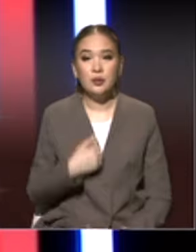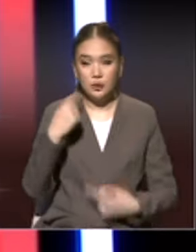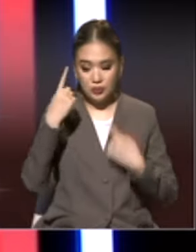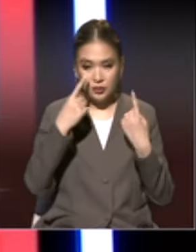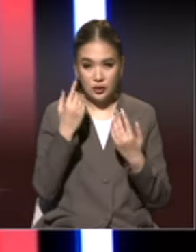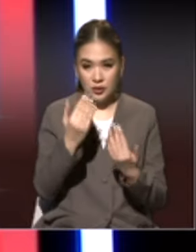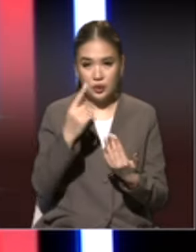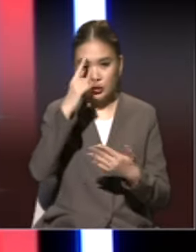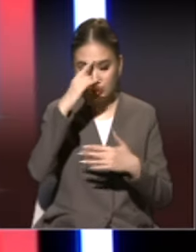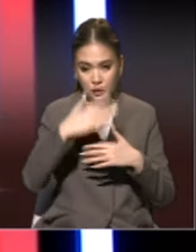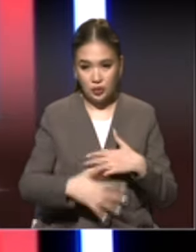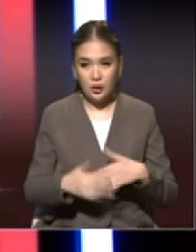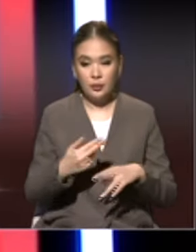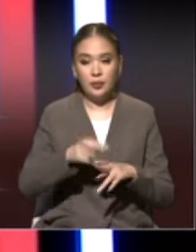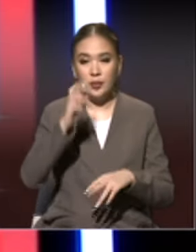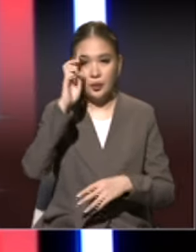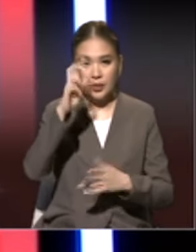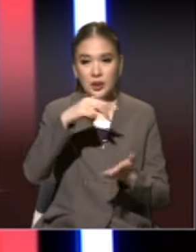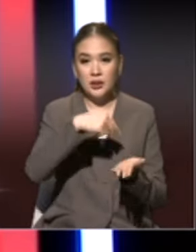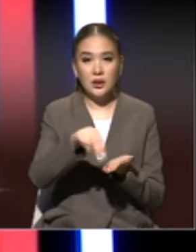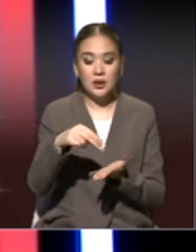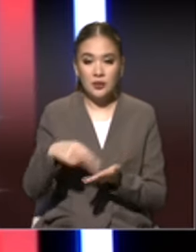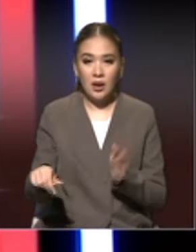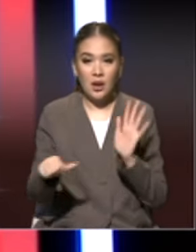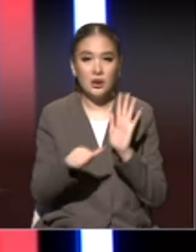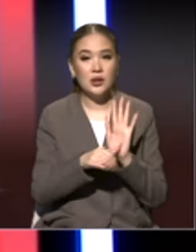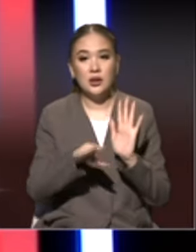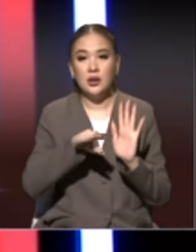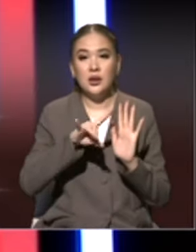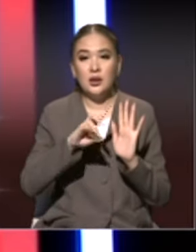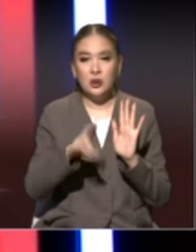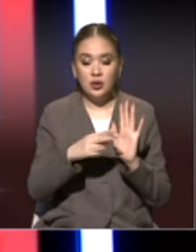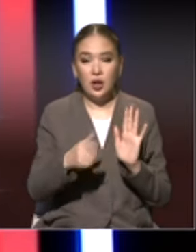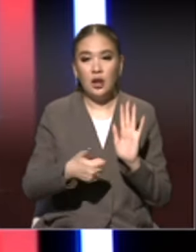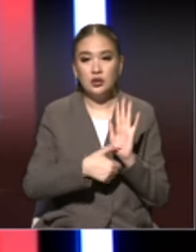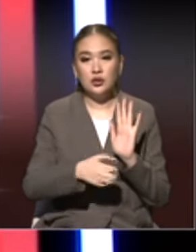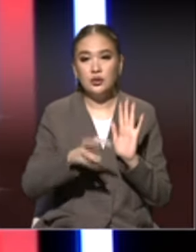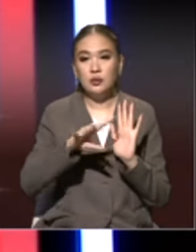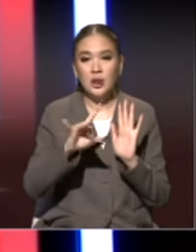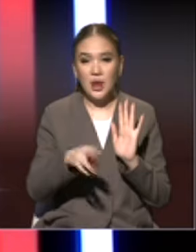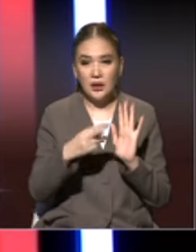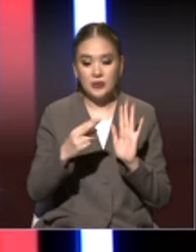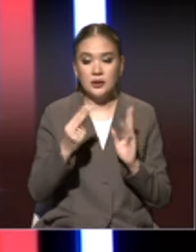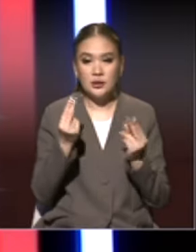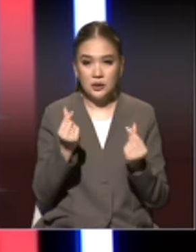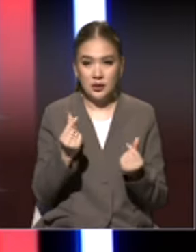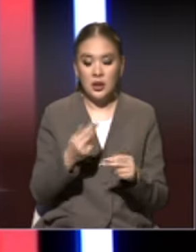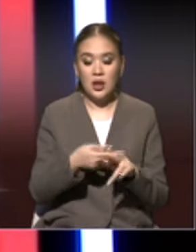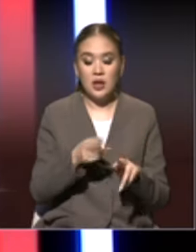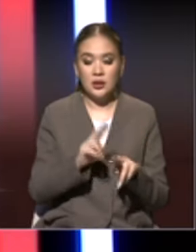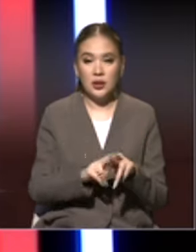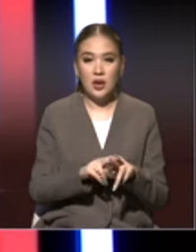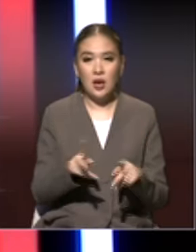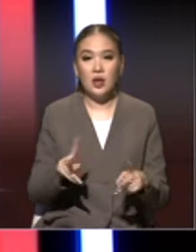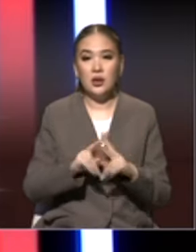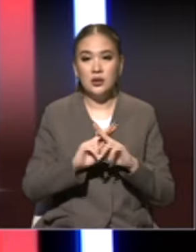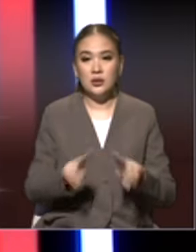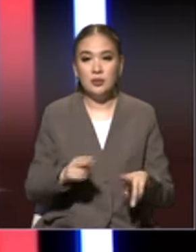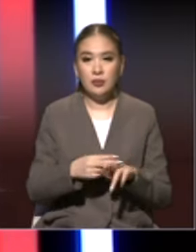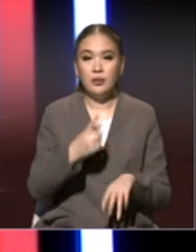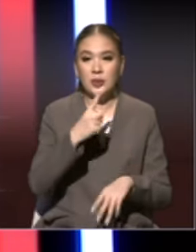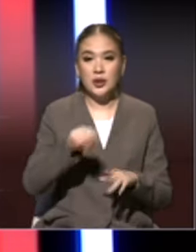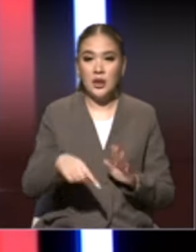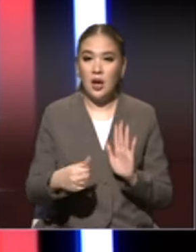Былтыр жаңағы мемлекеттік сатып алуда 6 триллион 600 миллиард теңге айналымда. Оның бірде 6